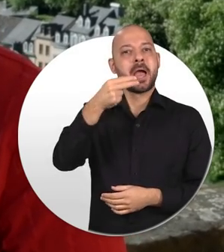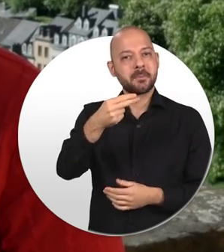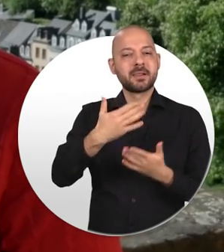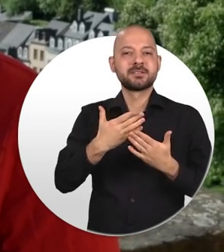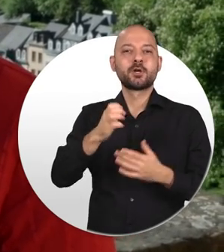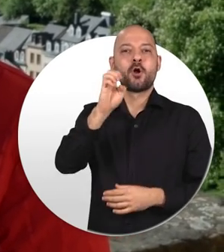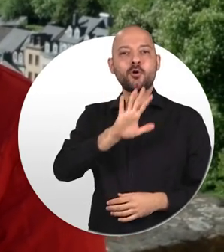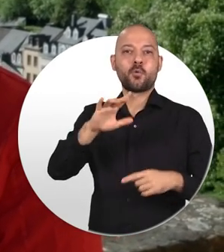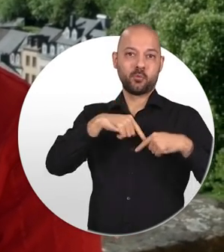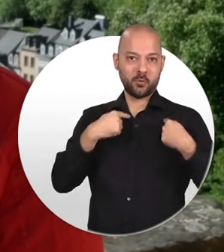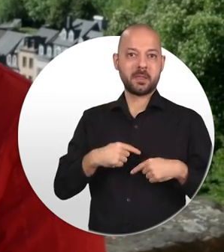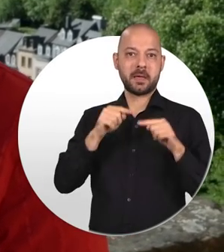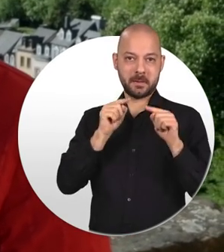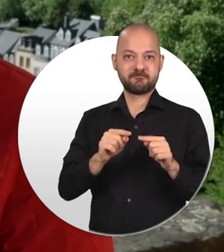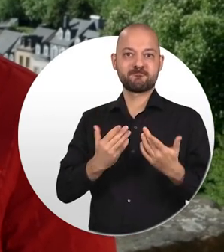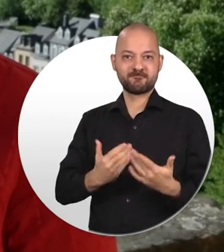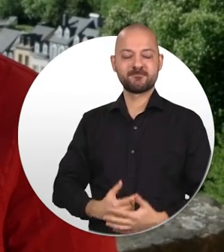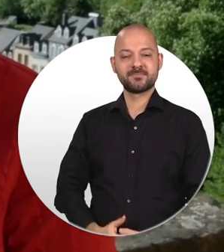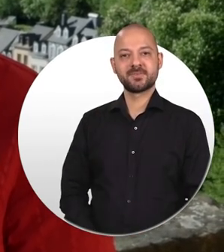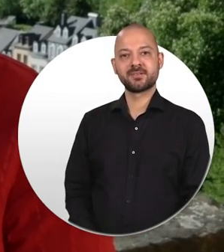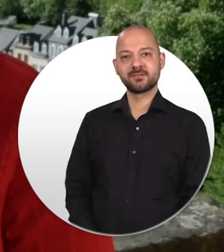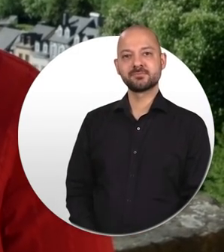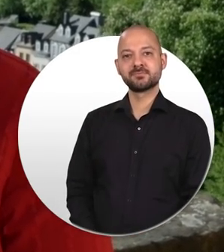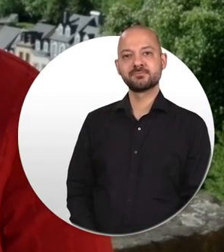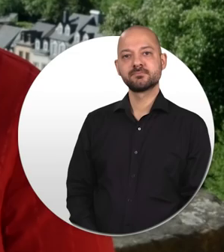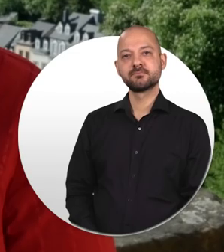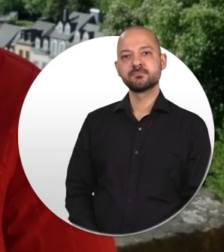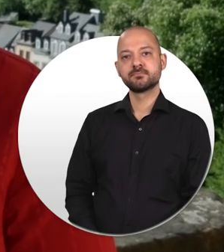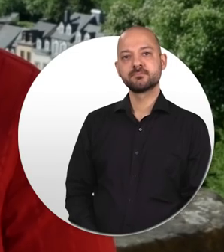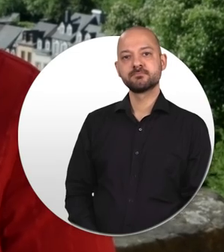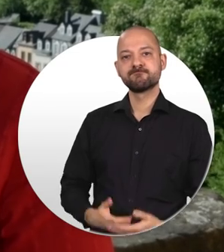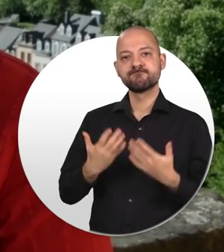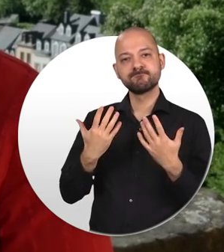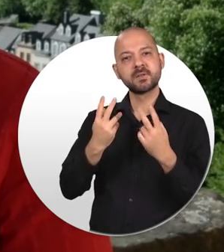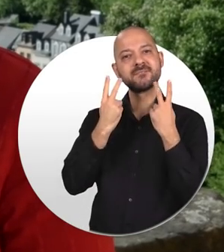ein Euro-Welcome-Label, wo wir daran arbeiten, zusammen.